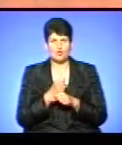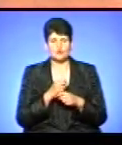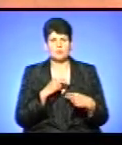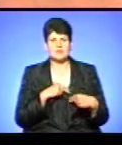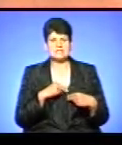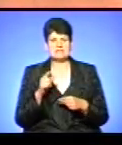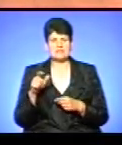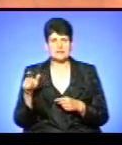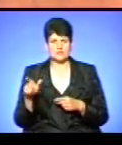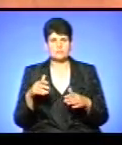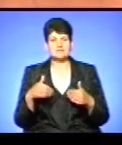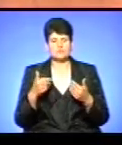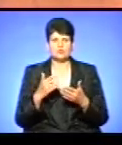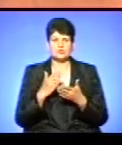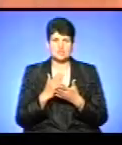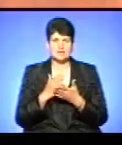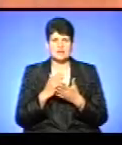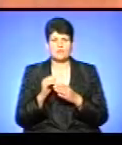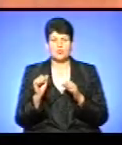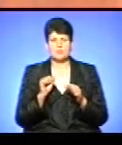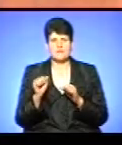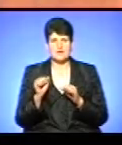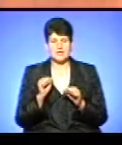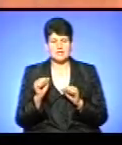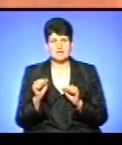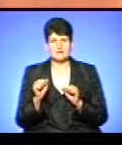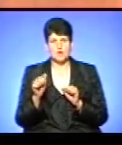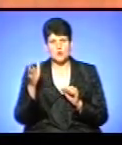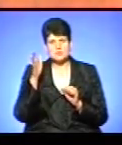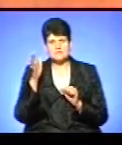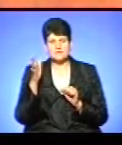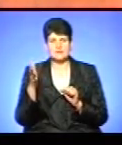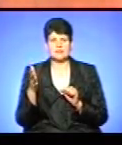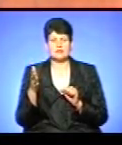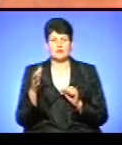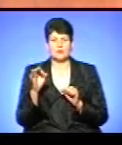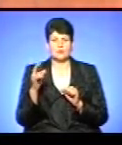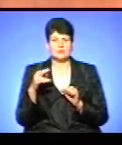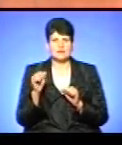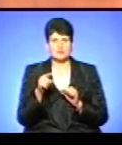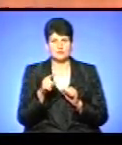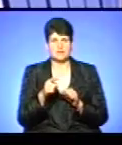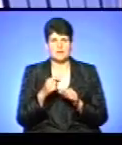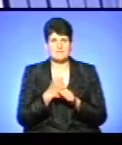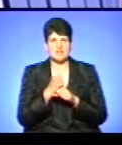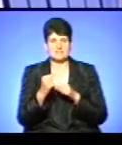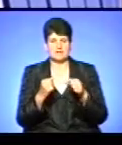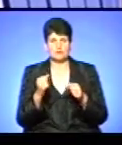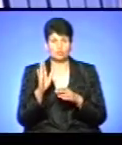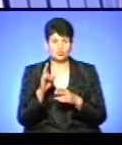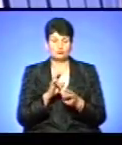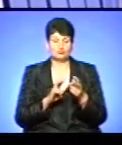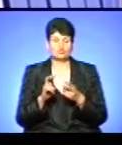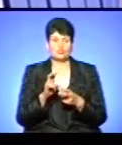працівників. Якщо би звернулися, чи є в управлінні освіти обласної державної адміністрації місця, щоб їх працевлаштувати? Будемо